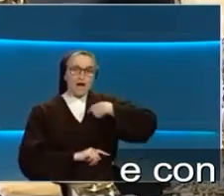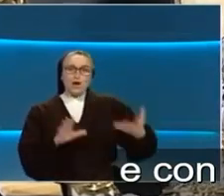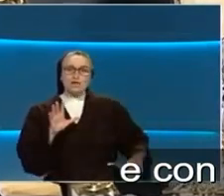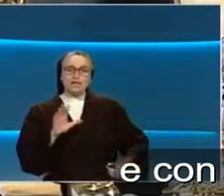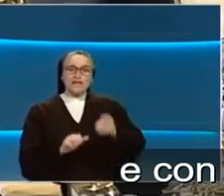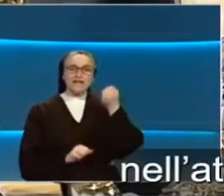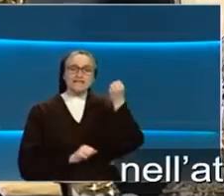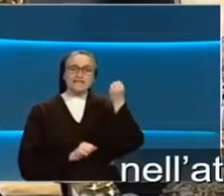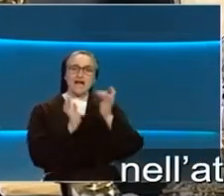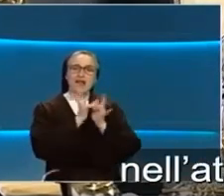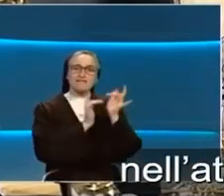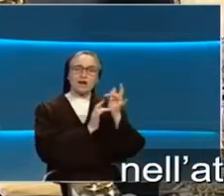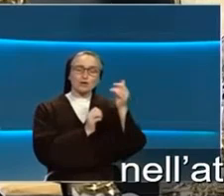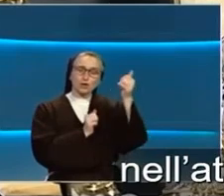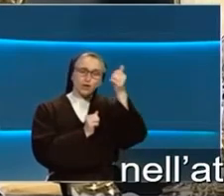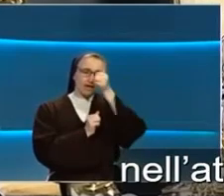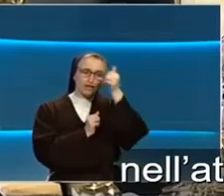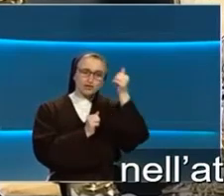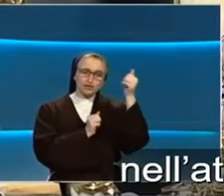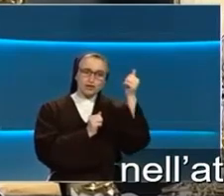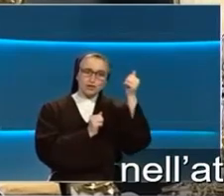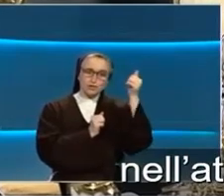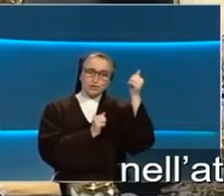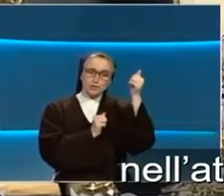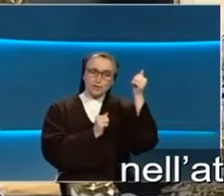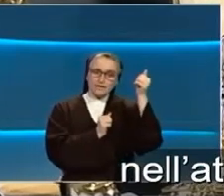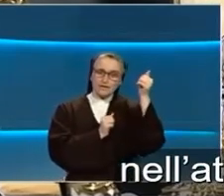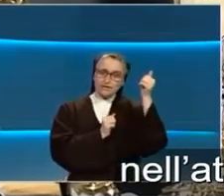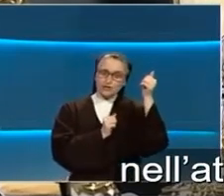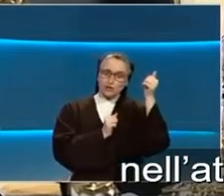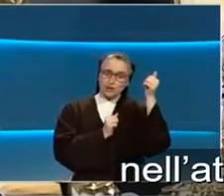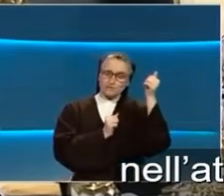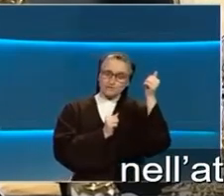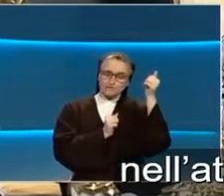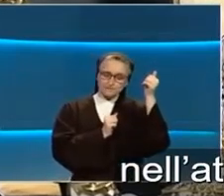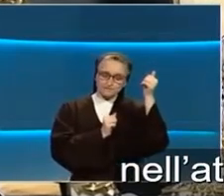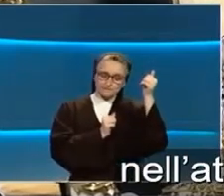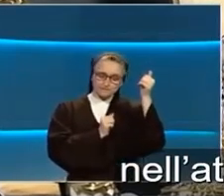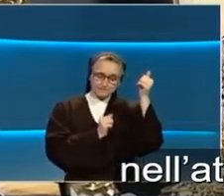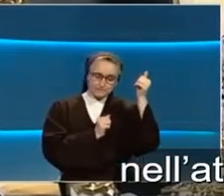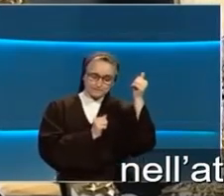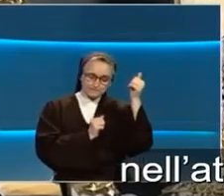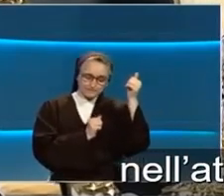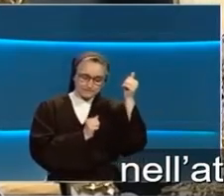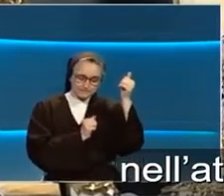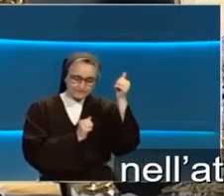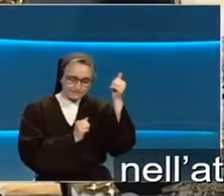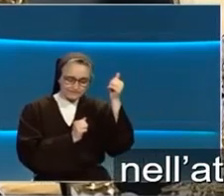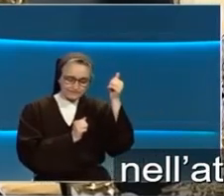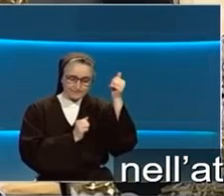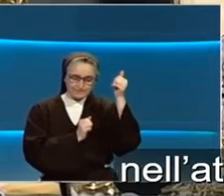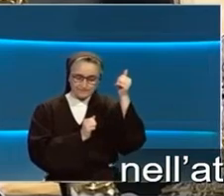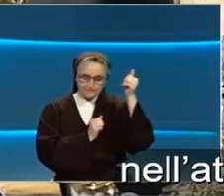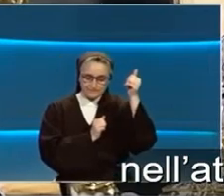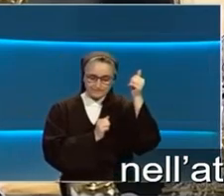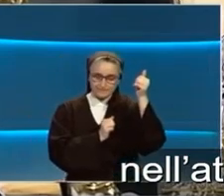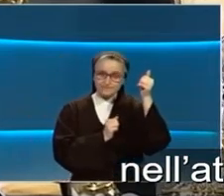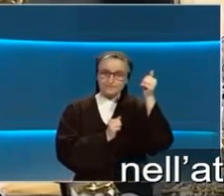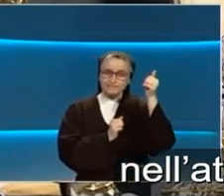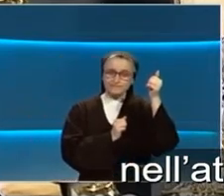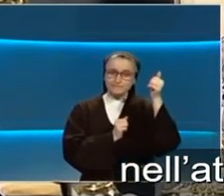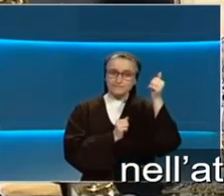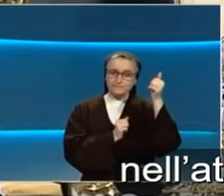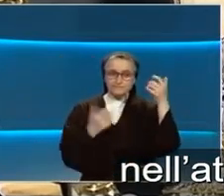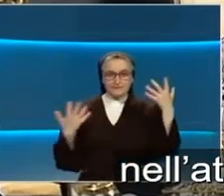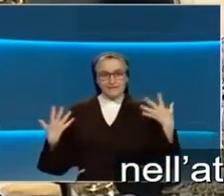omni perturbazione securi, expectantes beatam spem, et adventum salvatoris nostri